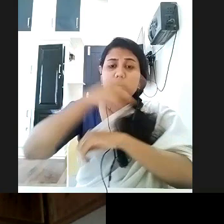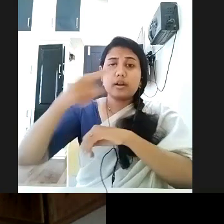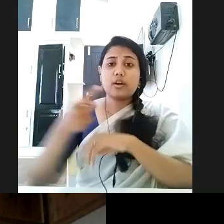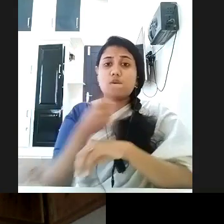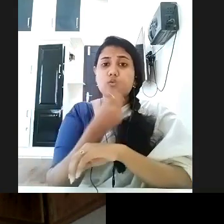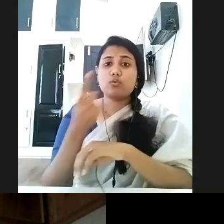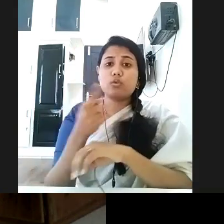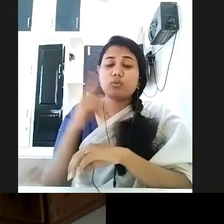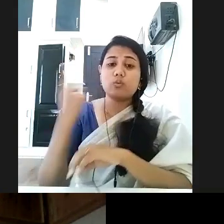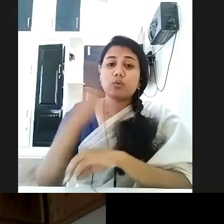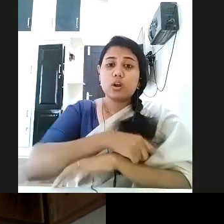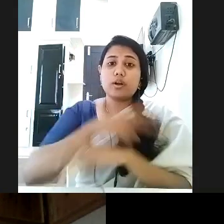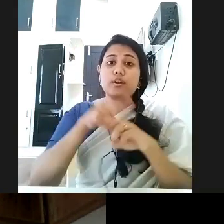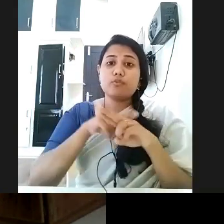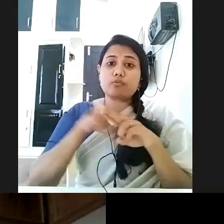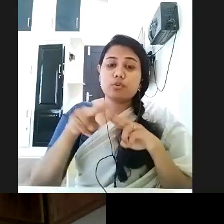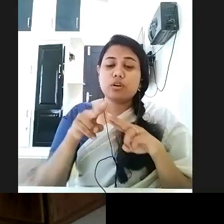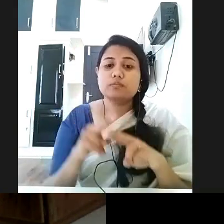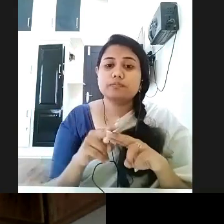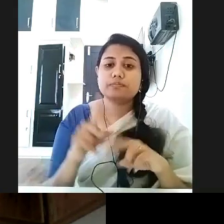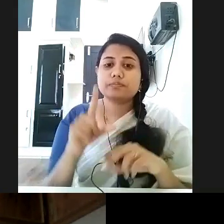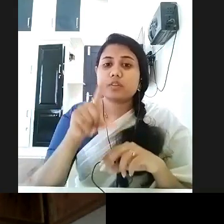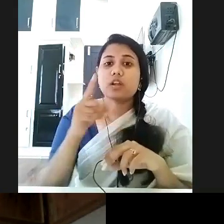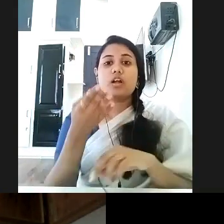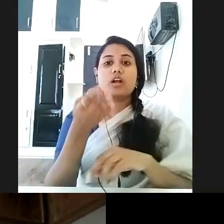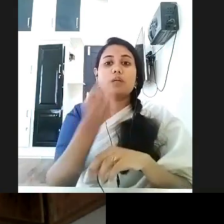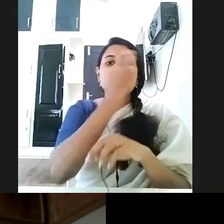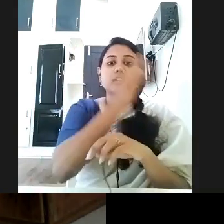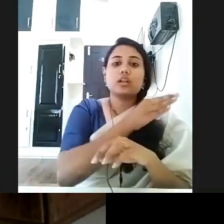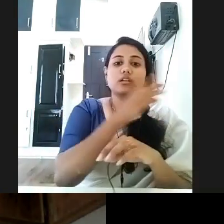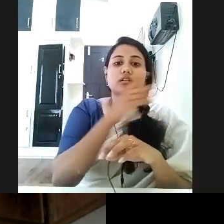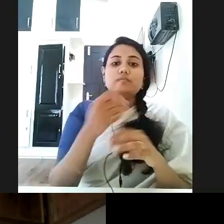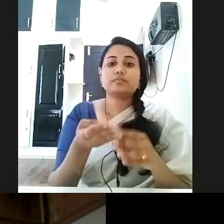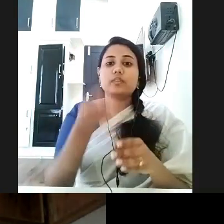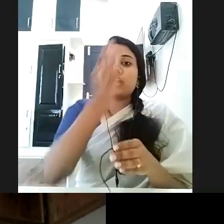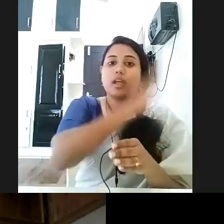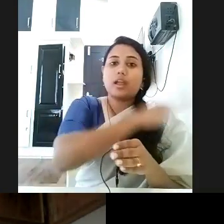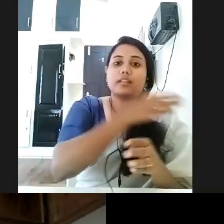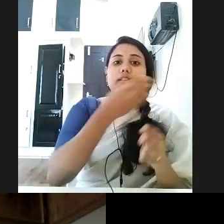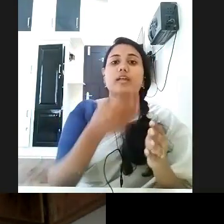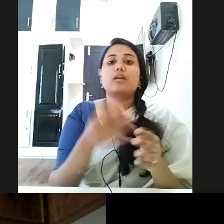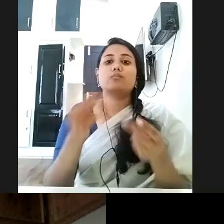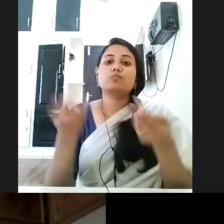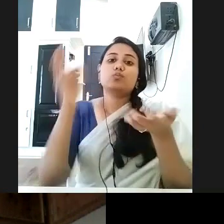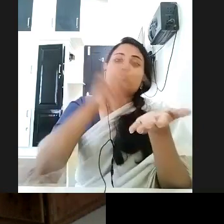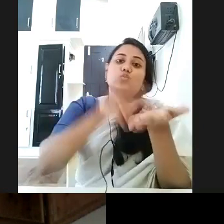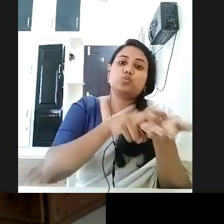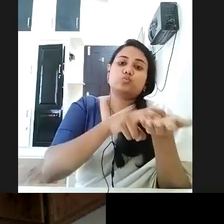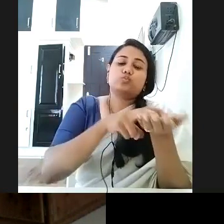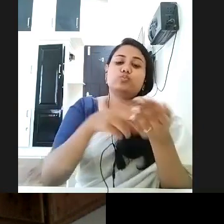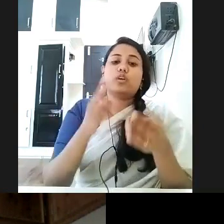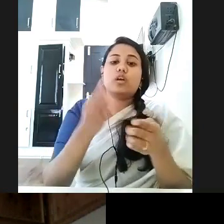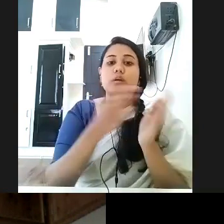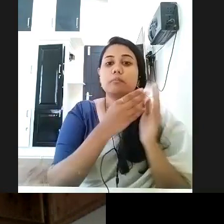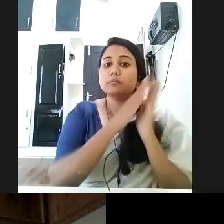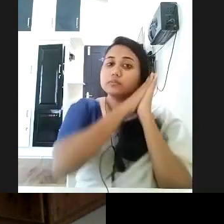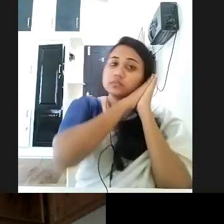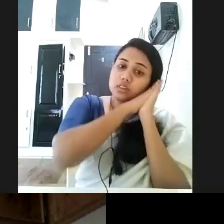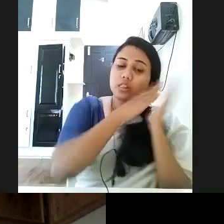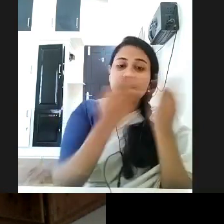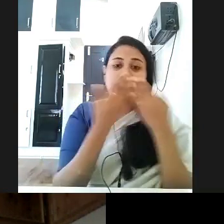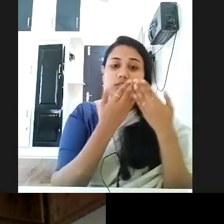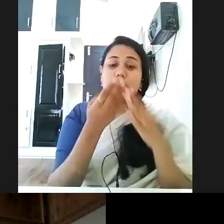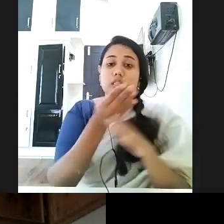പറ്റും. ഒരു കാര്യം ചെയ്യാൻ പറ്റും. ഇപ്പൊ ക്ലിനിക്കുള്ള തലേനാളിനുള്ള സ്ലീപ്പ് സ്റ്റഡി ബുക്ക് ചെയ്തോളൂ, അല്ലെങ്കിൽ ക്ലിനിക്കിന്റെ ആ ദിവസം രാത്രിയുള്ള സ്ലീപ്പ് സ്റ്റഡി ബുക്ക്